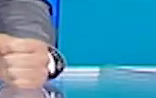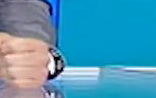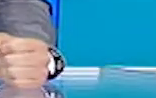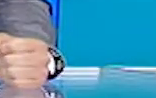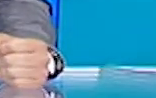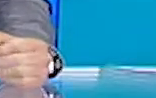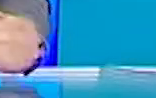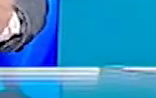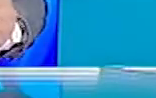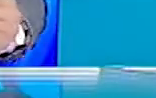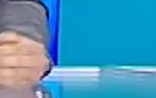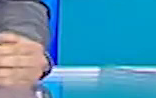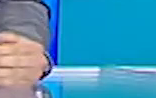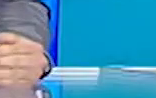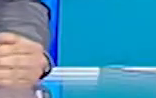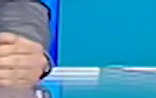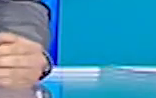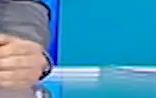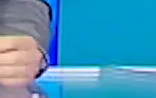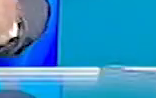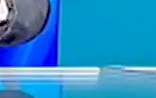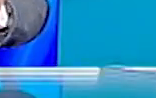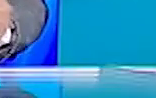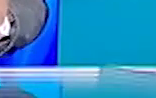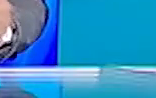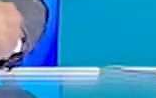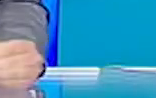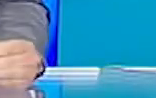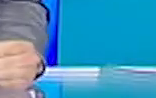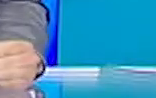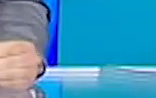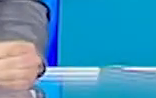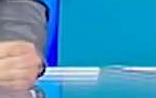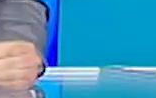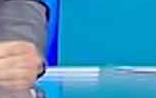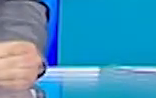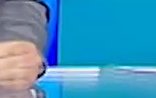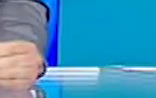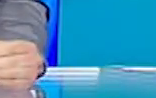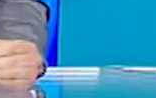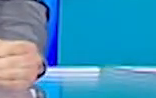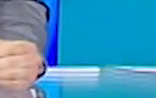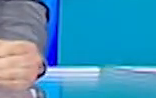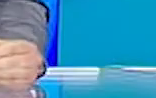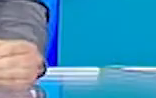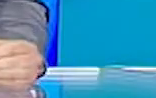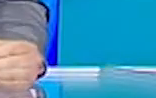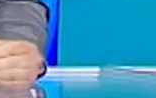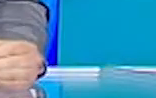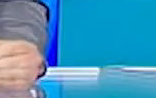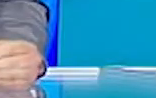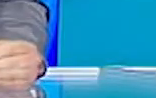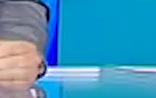mengikuti vaksinasi, status imun tubuh pasien kanker harus dalam kondisi baik dan tidak sedang menjalani